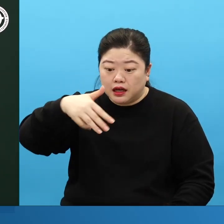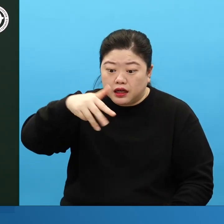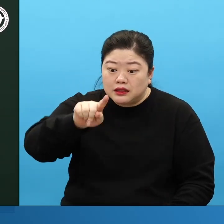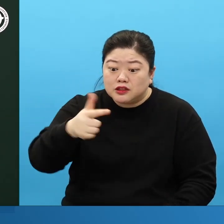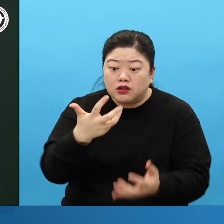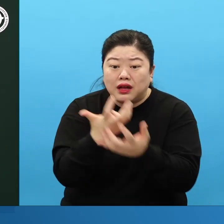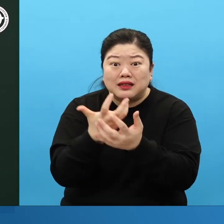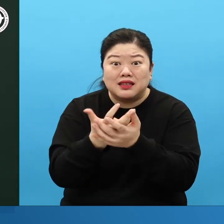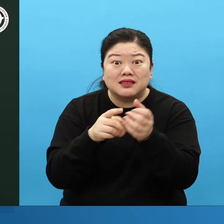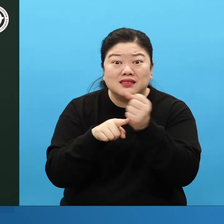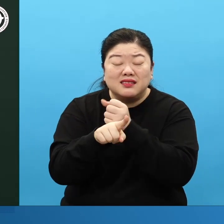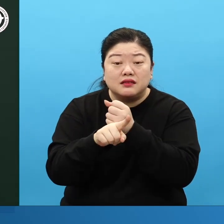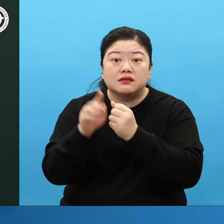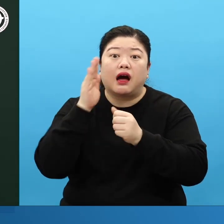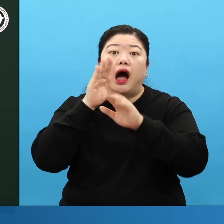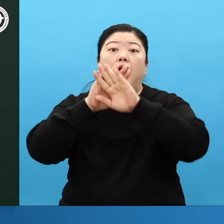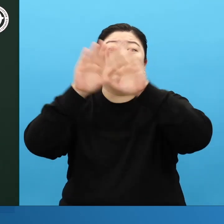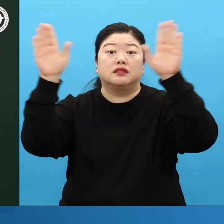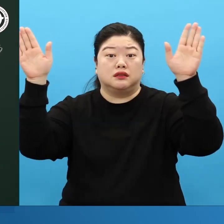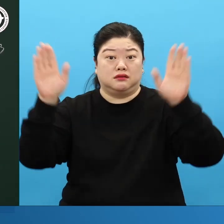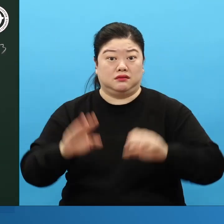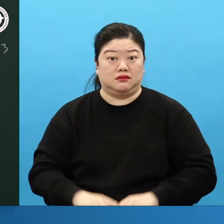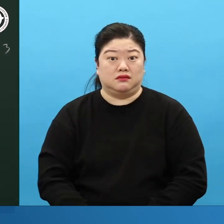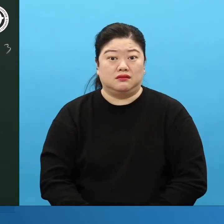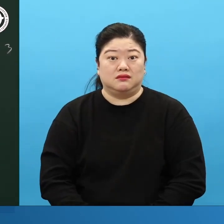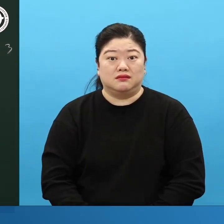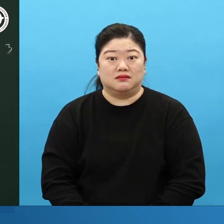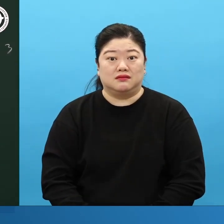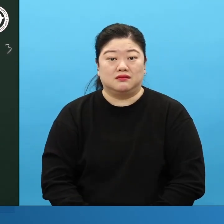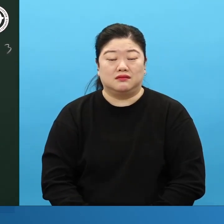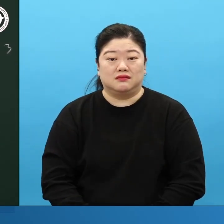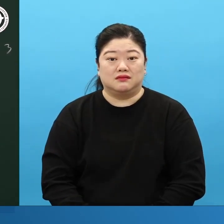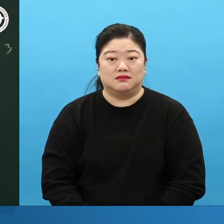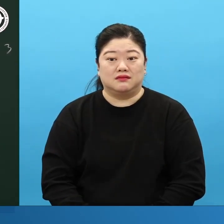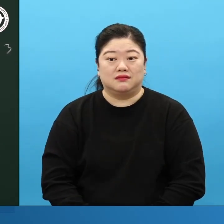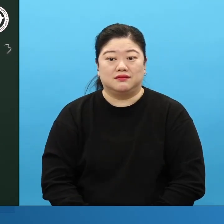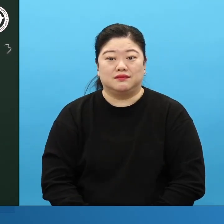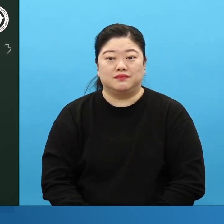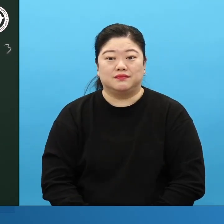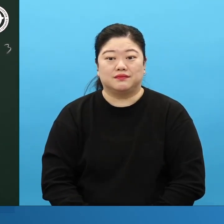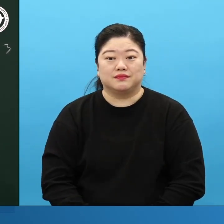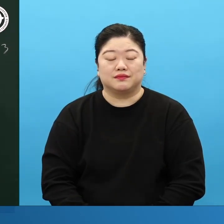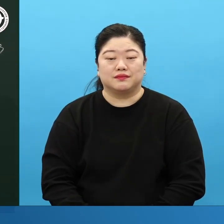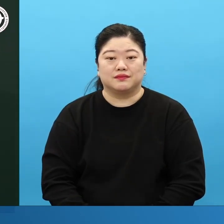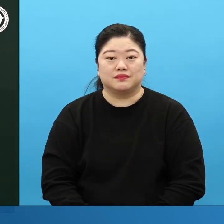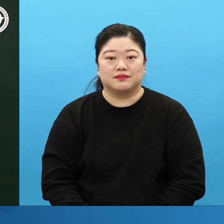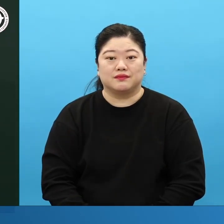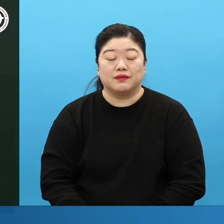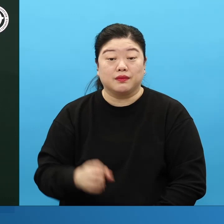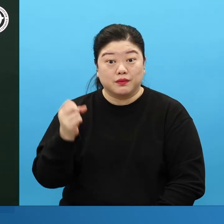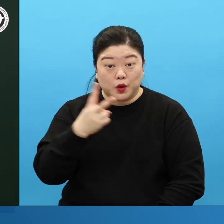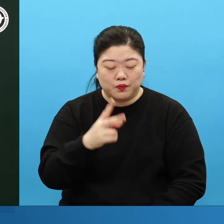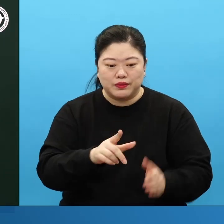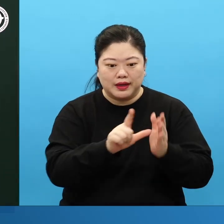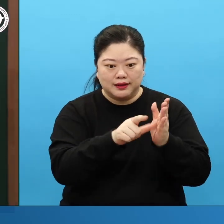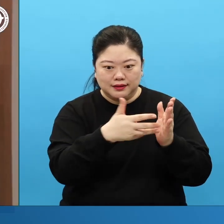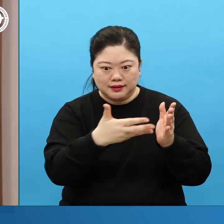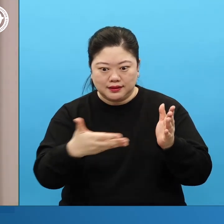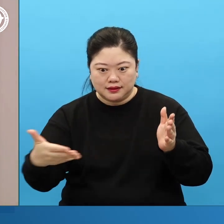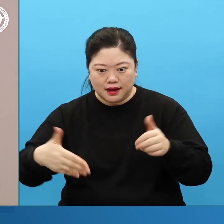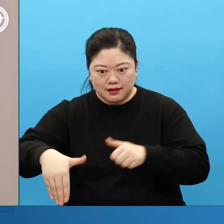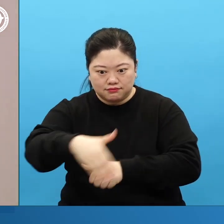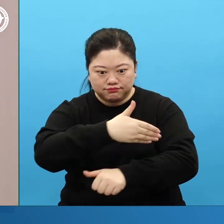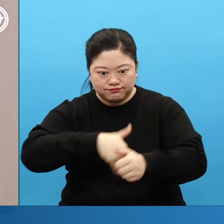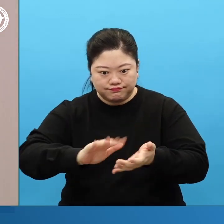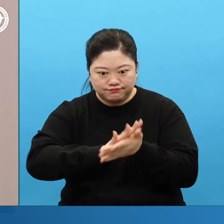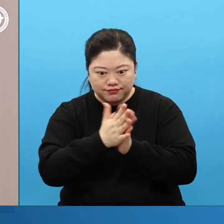genialidad. 더 중요한 것은요. 시대를 움직이는 달란트는 보좌에서 내려옵니다. Lo más importante es que los talentos que mueven la